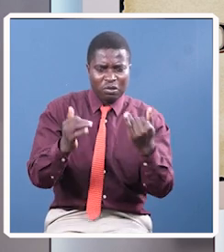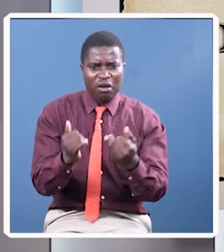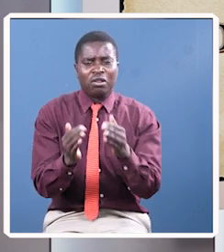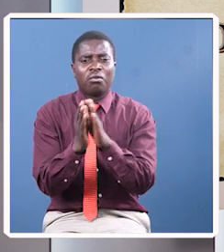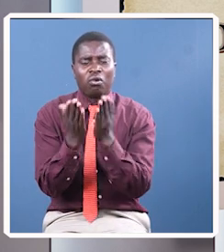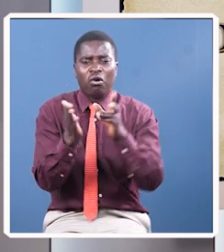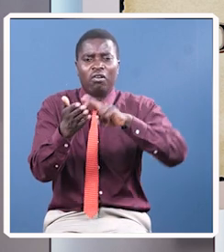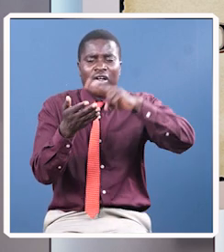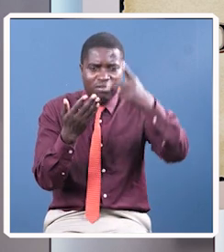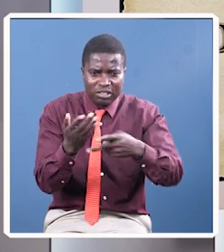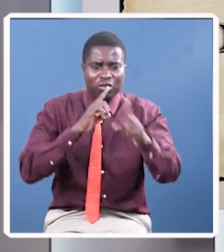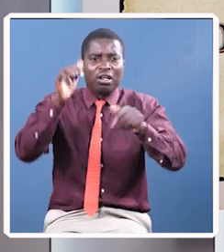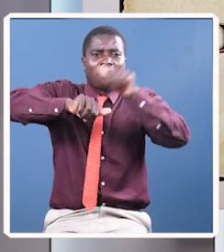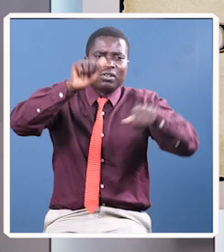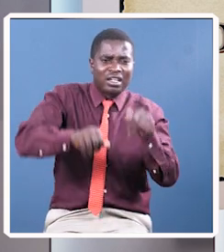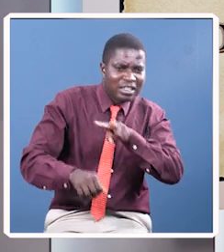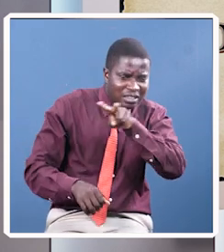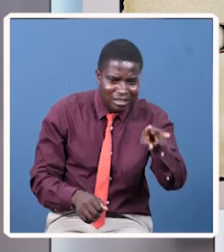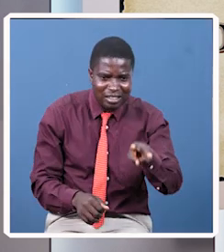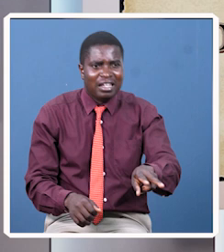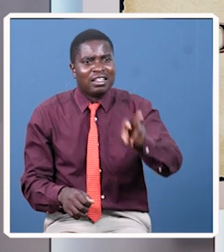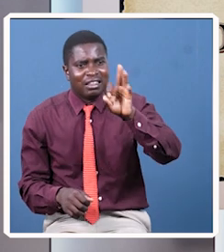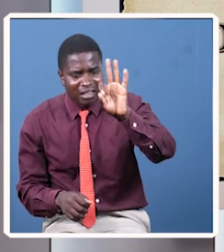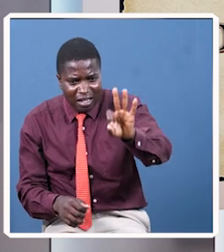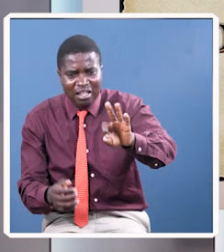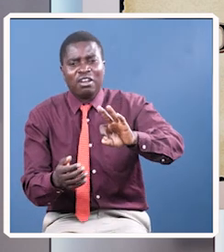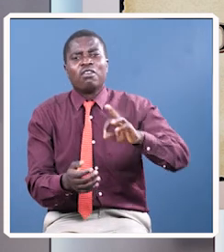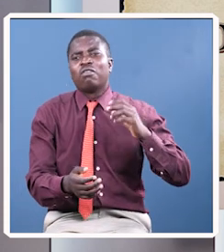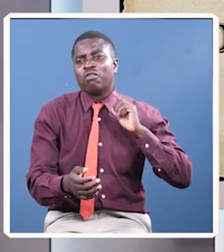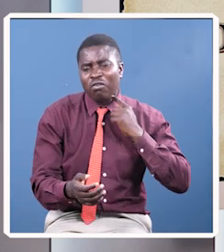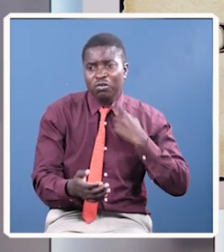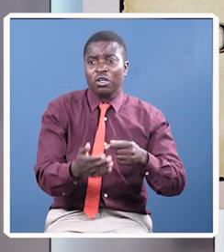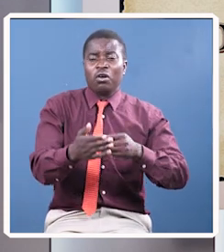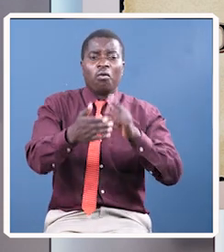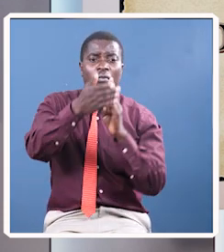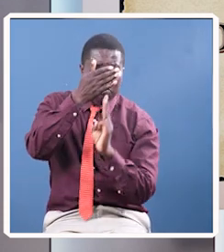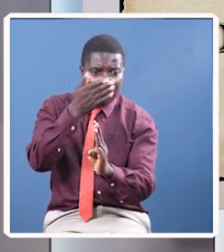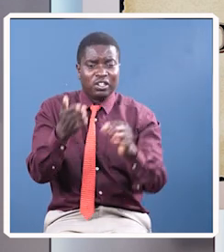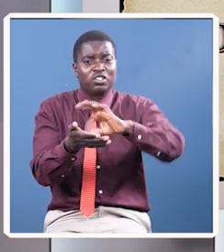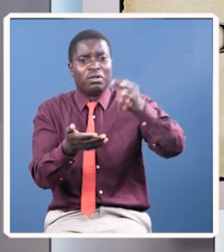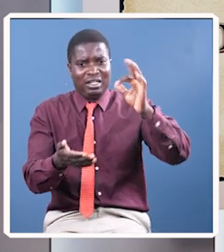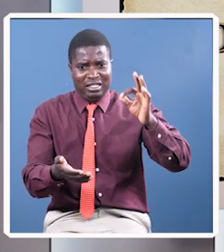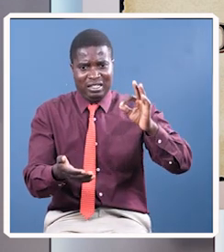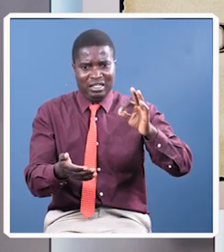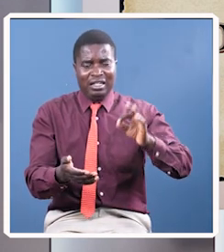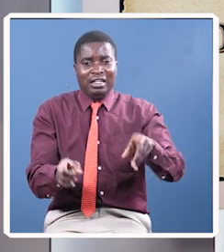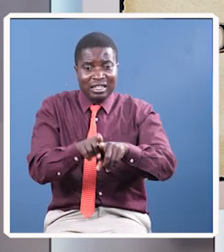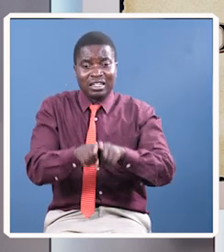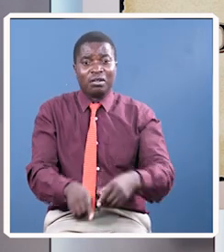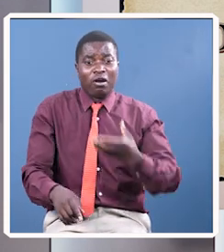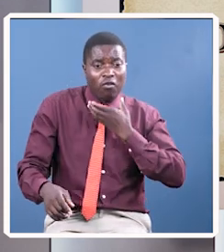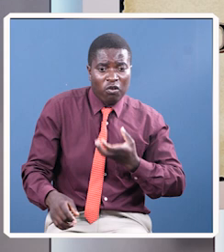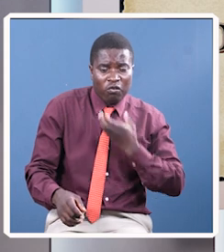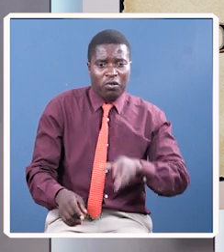sematafi ichibva muromo wechikara nomuromo weshato nomuromo womuprofita wenhema. Anoti ndiwo mweya yakaipa inoita